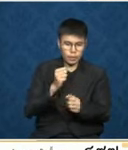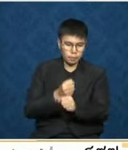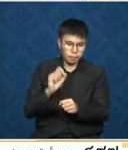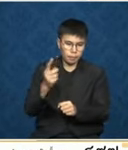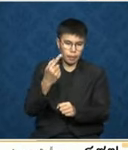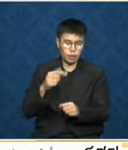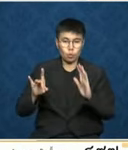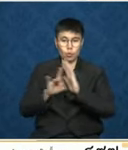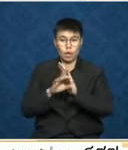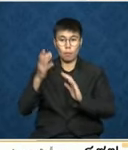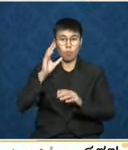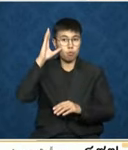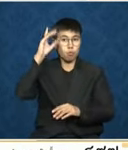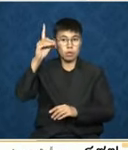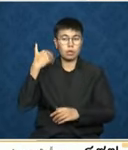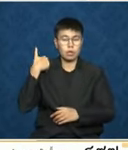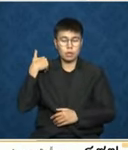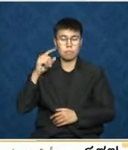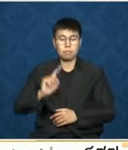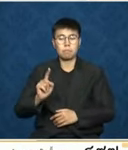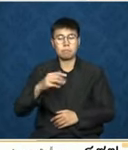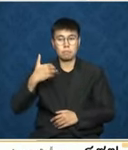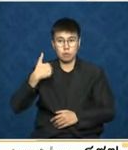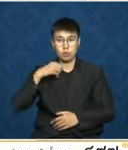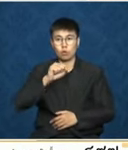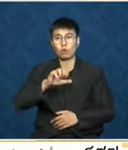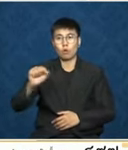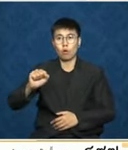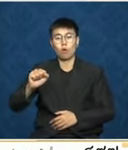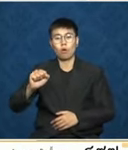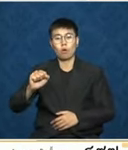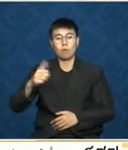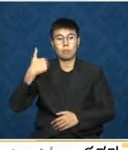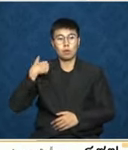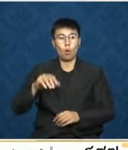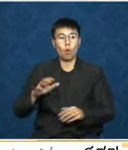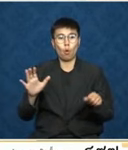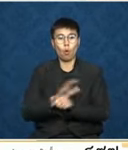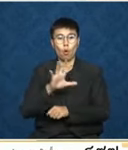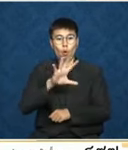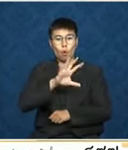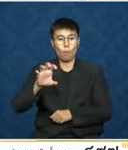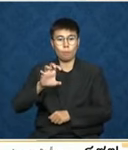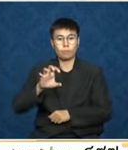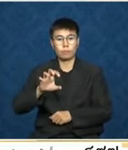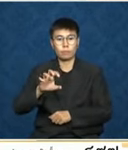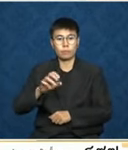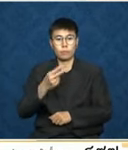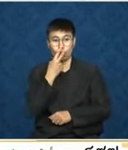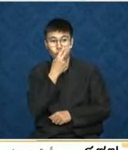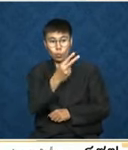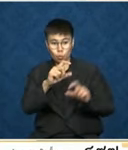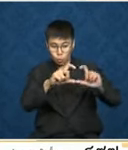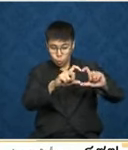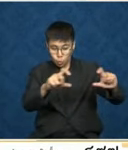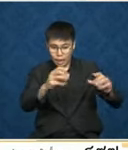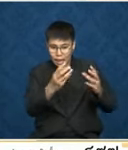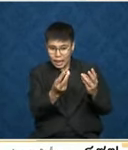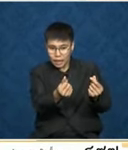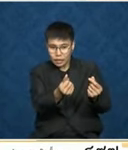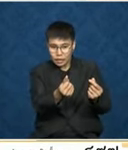ว่าในวันพรุ่งนี้เราน่าจะมีสสของของพวกเราครบ 500คนสักทีนะครับในจอหน้าทีวีเห็นขึ้นทุก